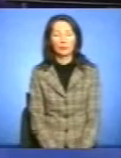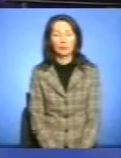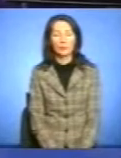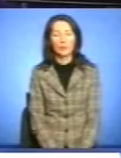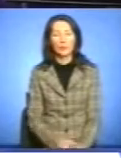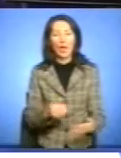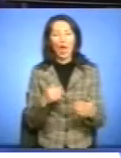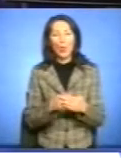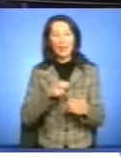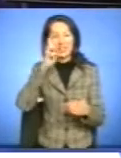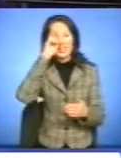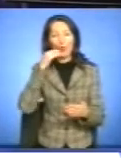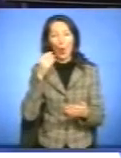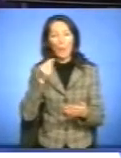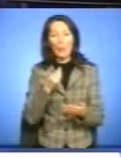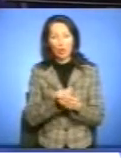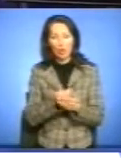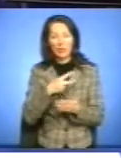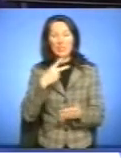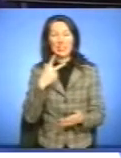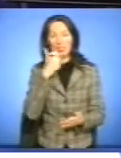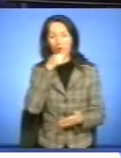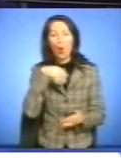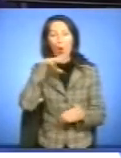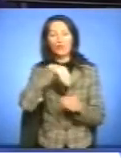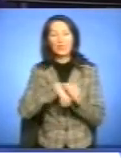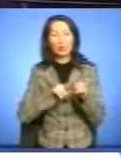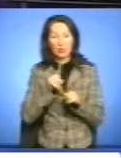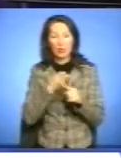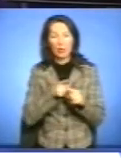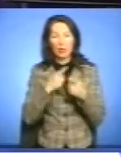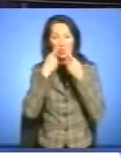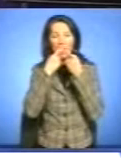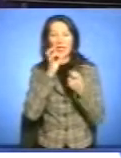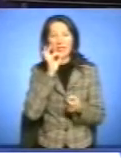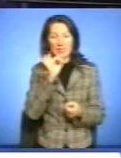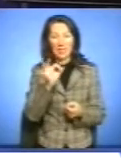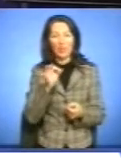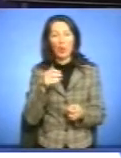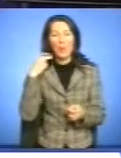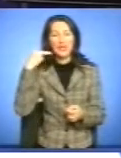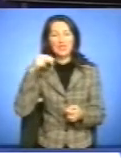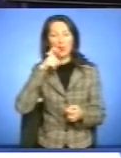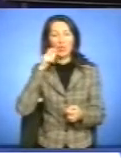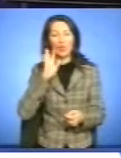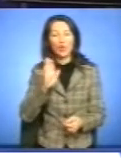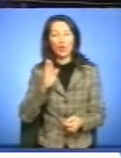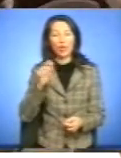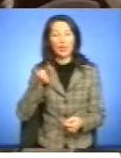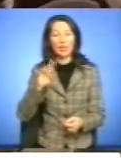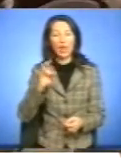До державного бюджету 2013 року внесуть зміни. Про це заявив президент України Віктор Янукович.